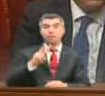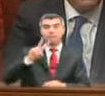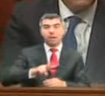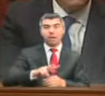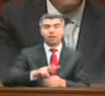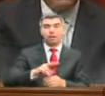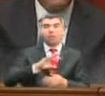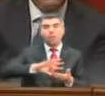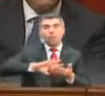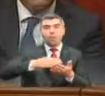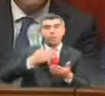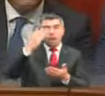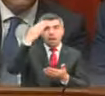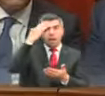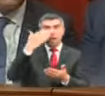المرحلة تقتضي منا